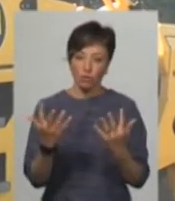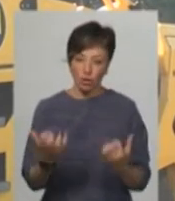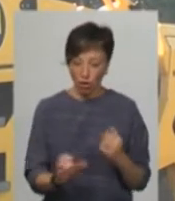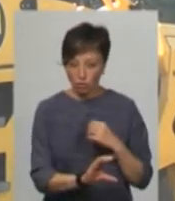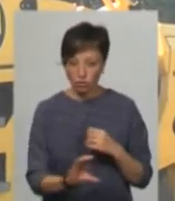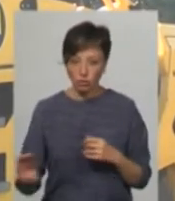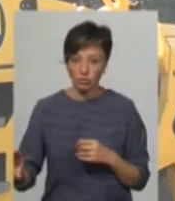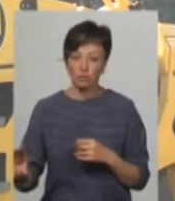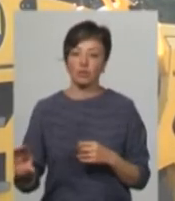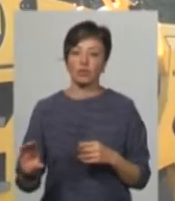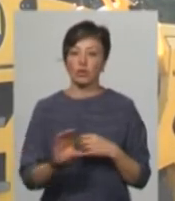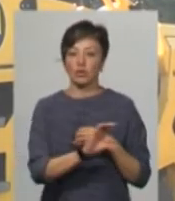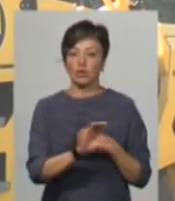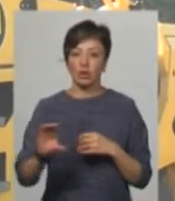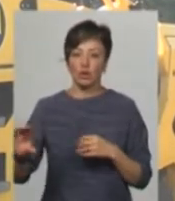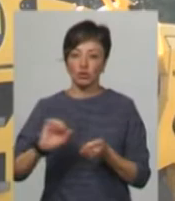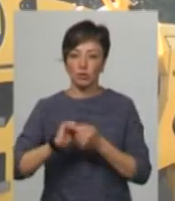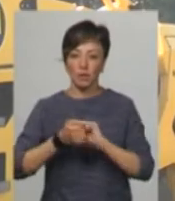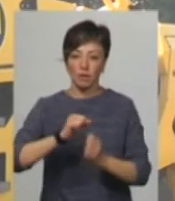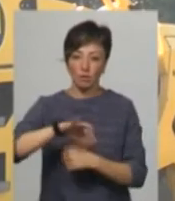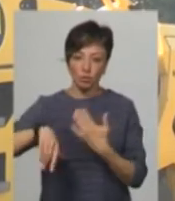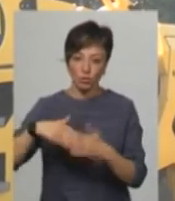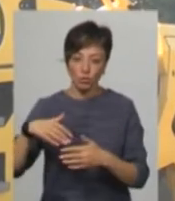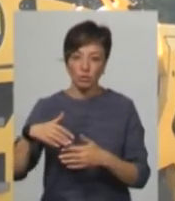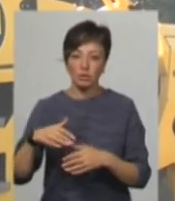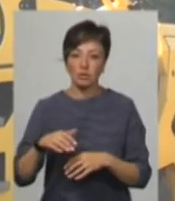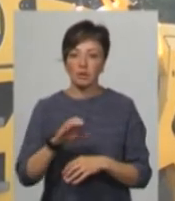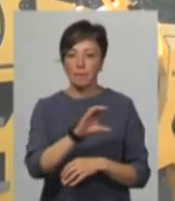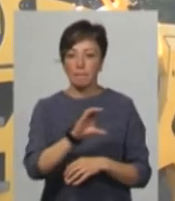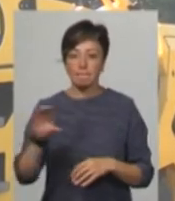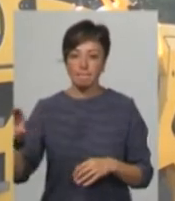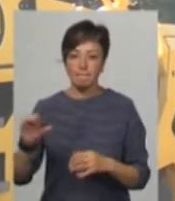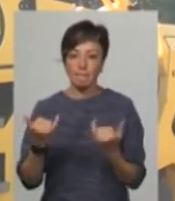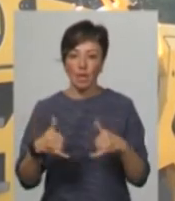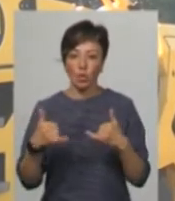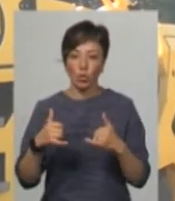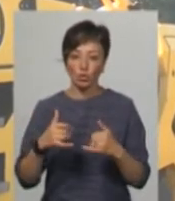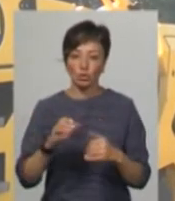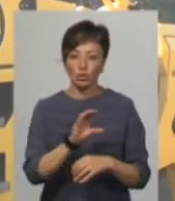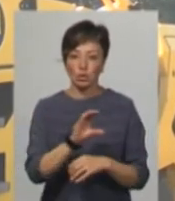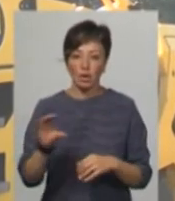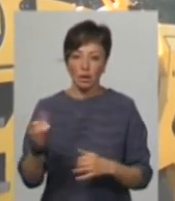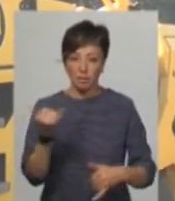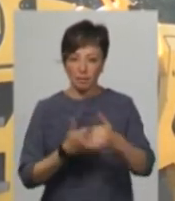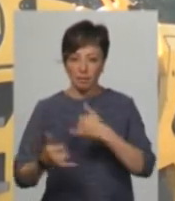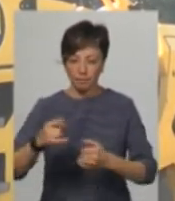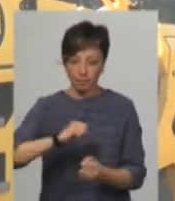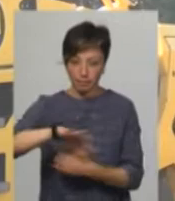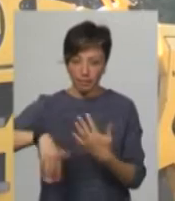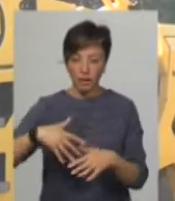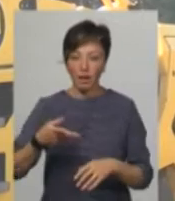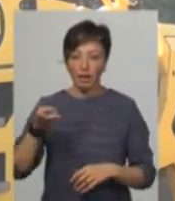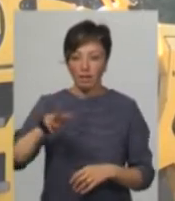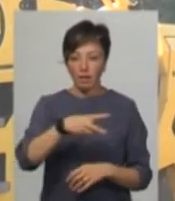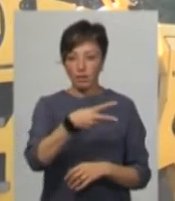шару, шару щебеневої суміші С5, бетонного шару органомінеральної суміші і